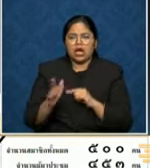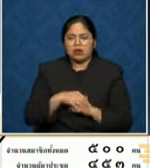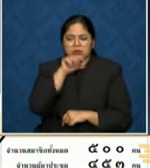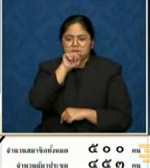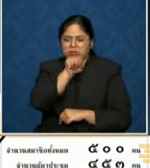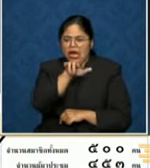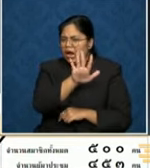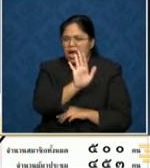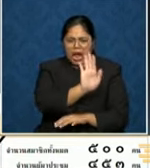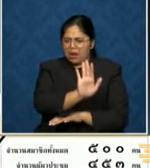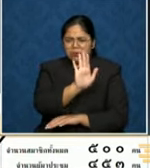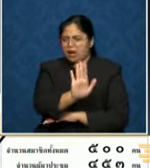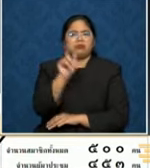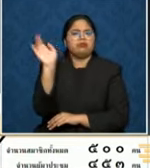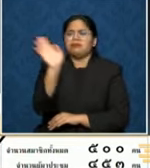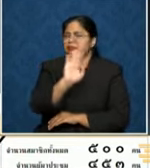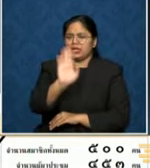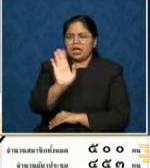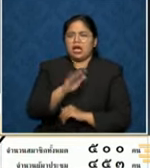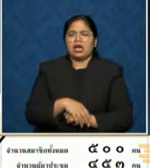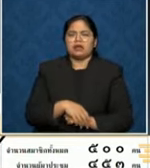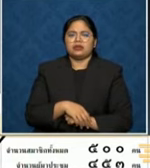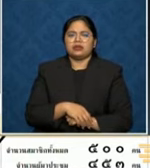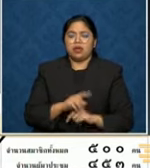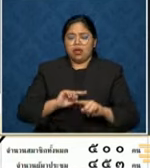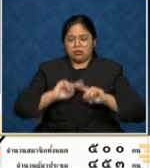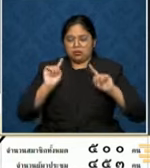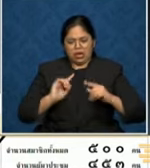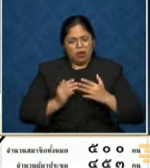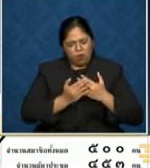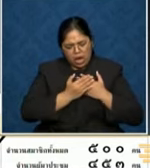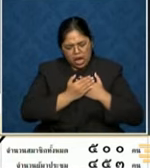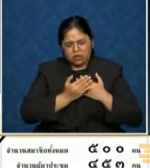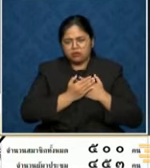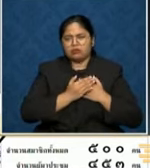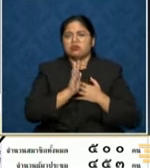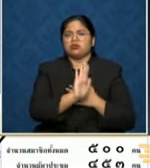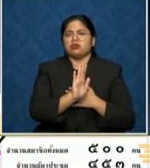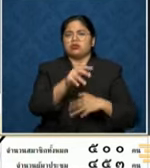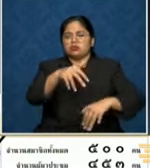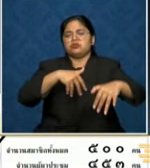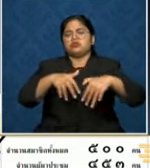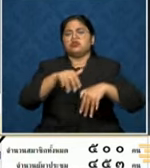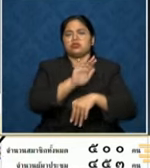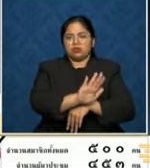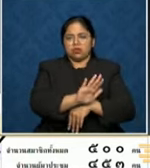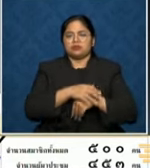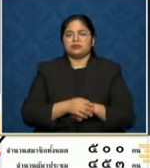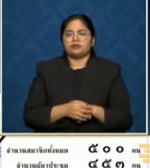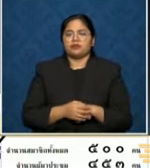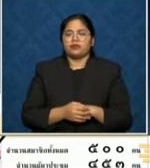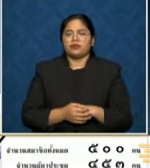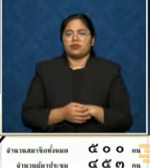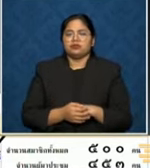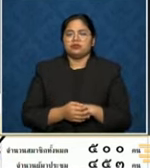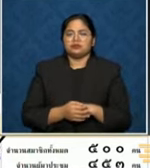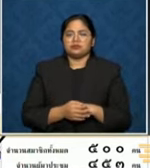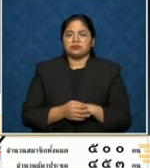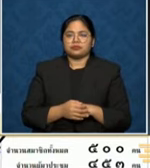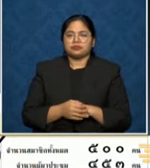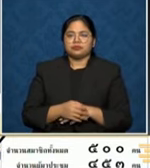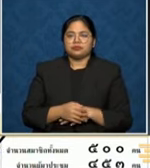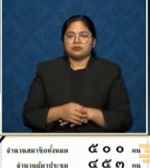ขาอย่ารักนะมันไม่มีค่าแต่เขารักของเขาอ่ะท่านประธานครับนอกจากนั้น